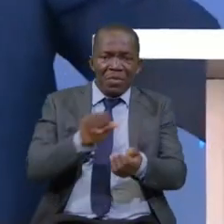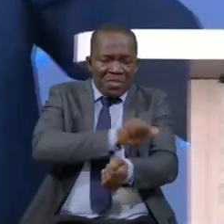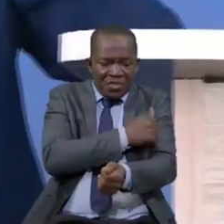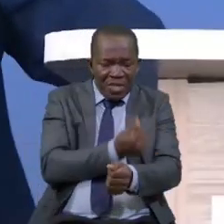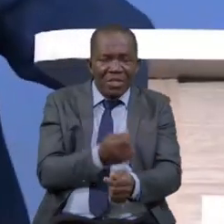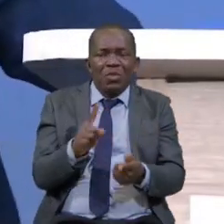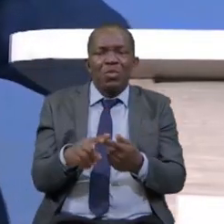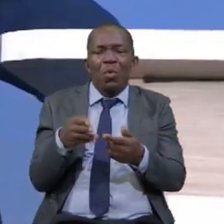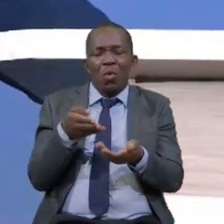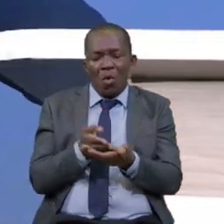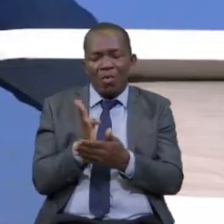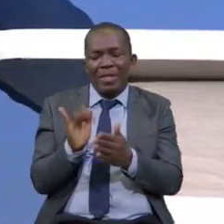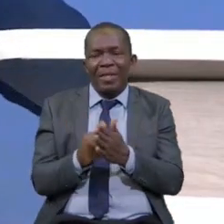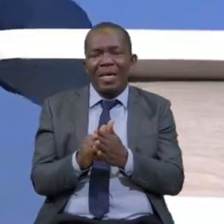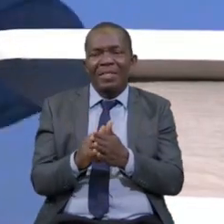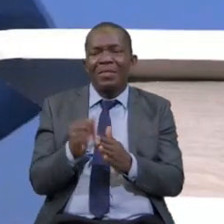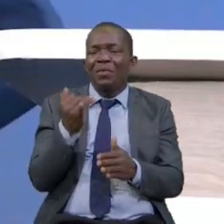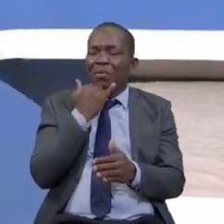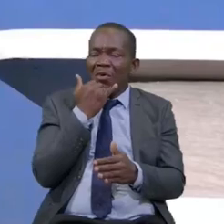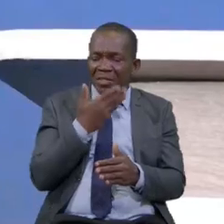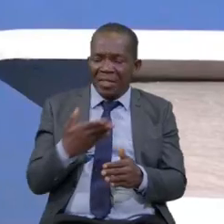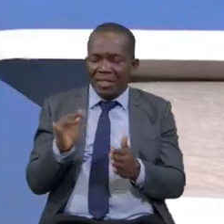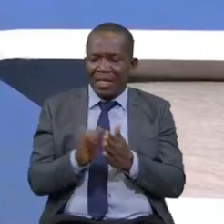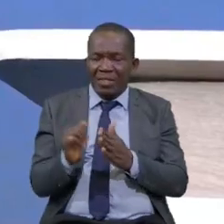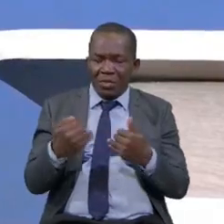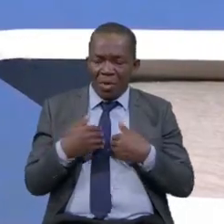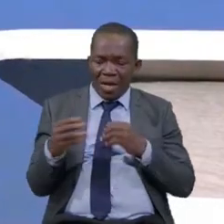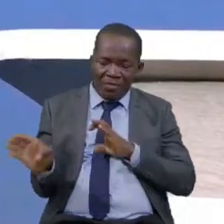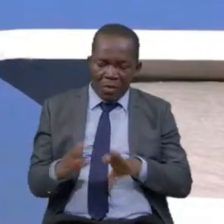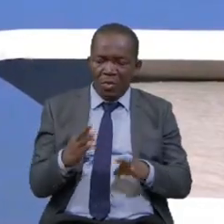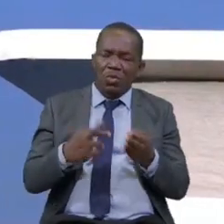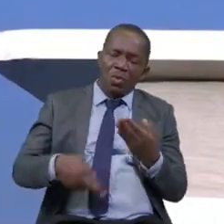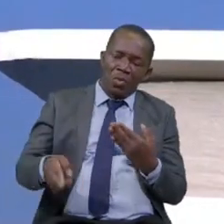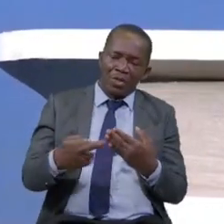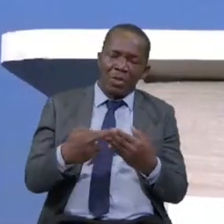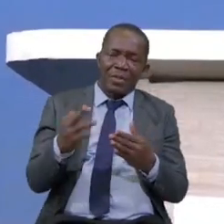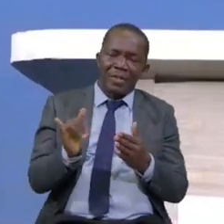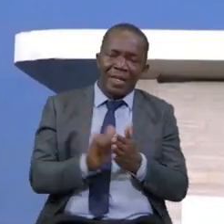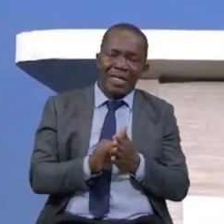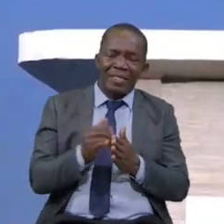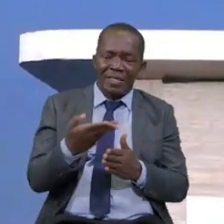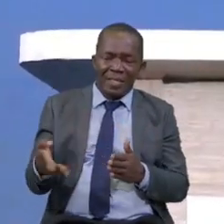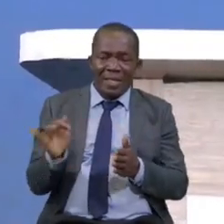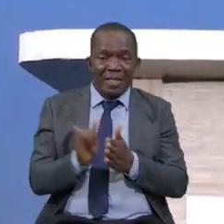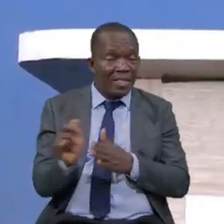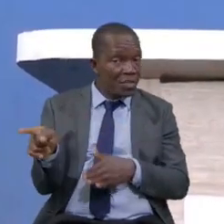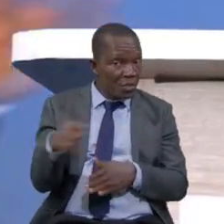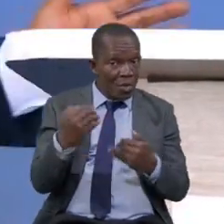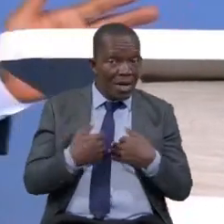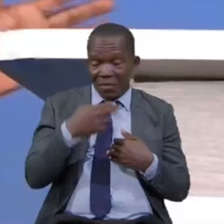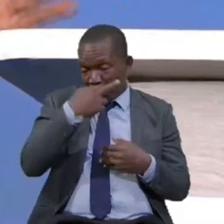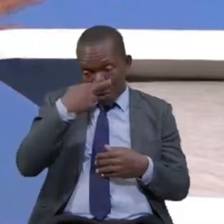pour retourner cette chose que tu as volée et pour dire la vérité. Là où tu avais